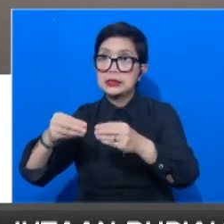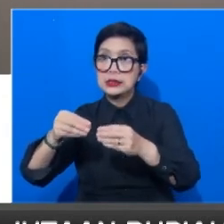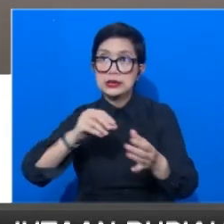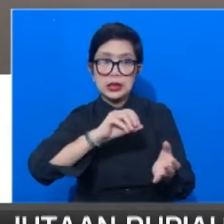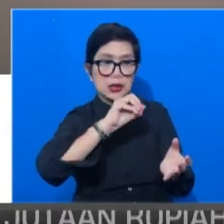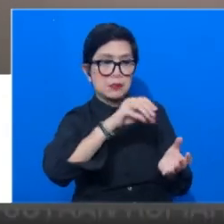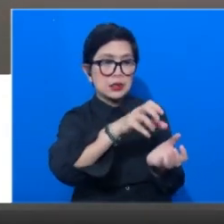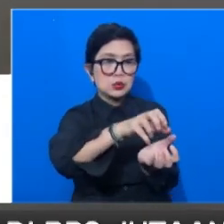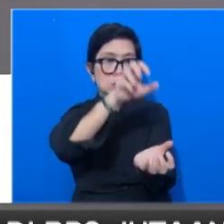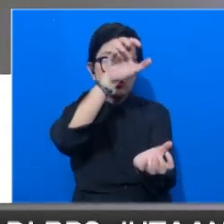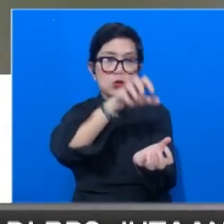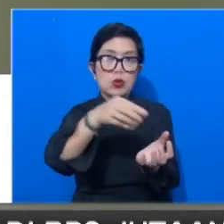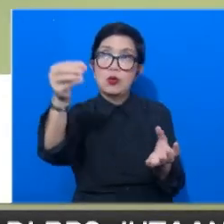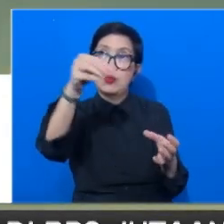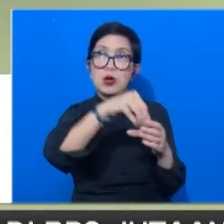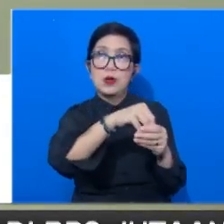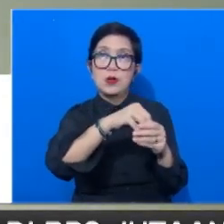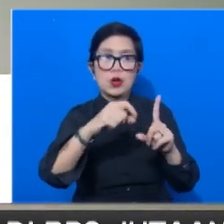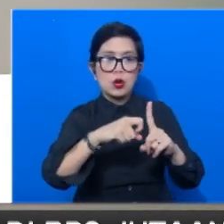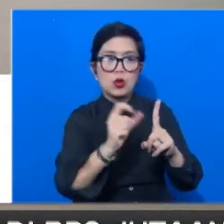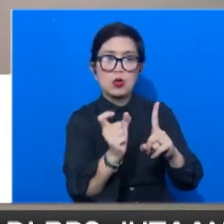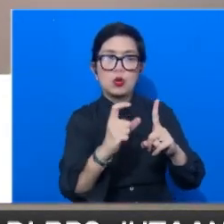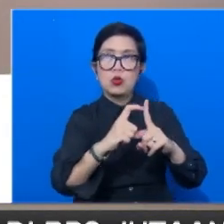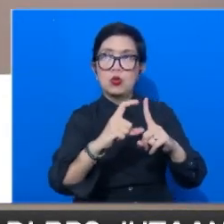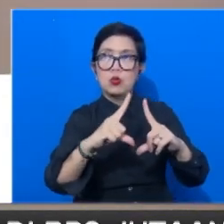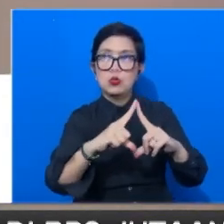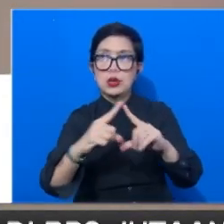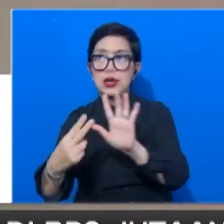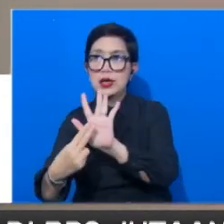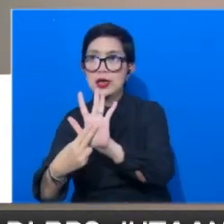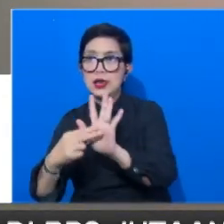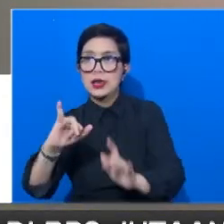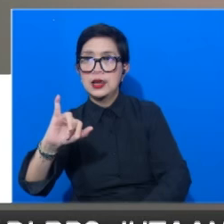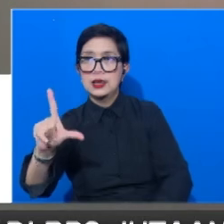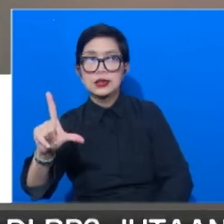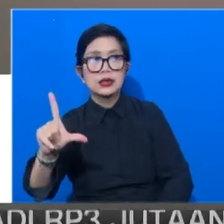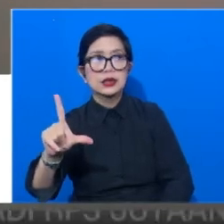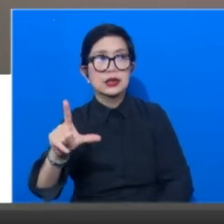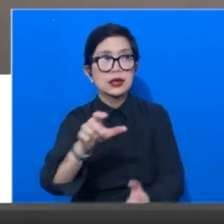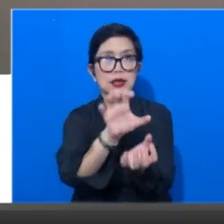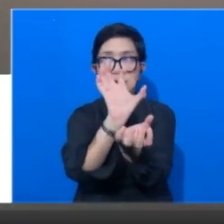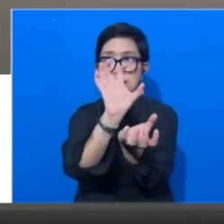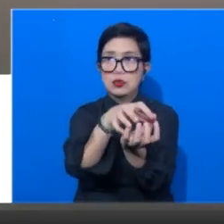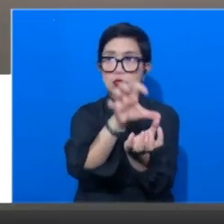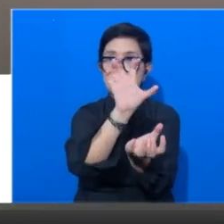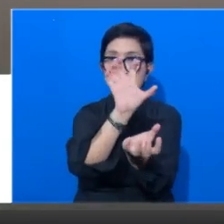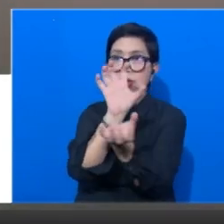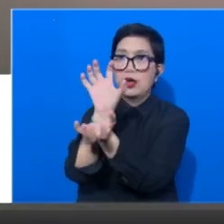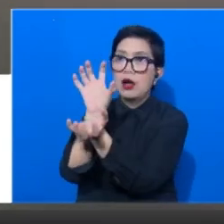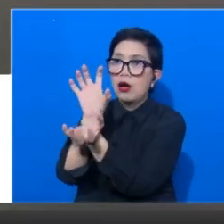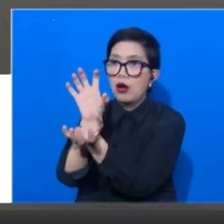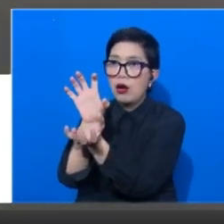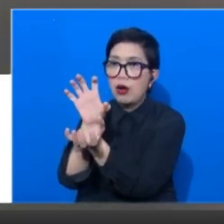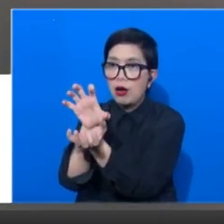viral di media sosial. Dalam video terlihat seorang pengunjung melempar sampah yang dibungkus plastik ke mulut kuda Nil